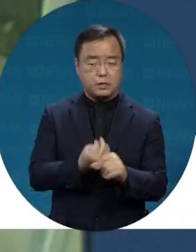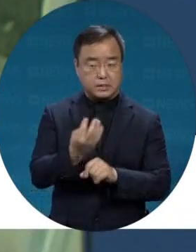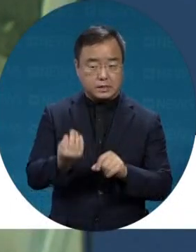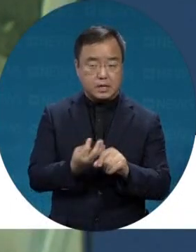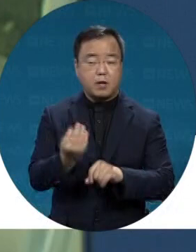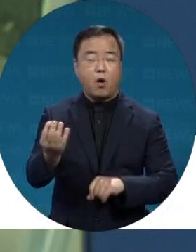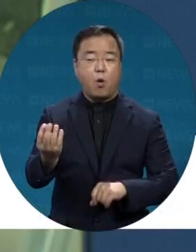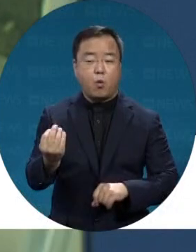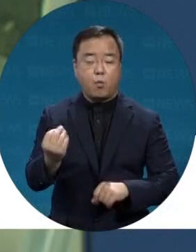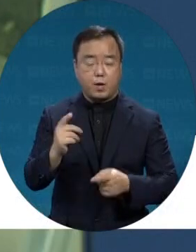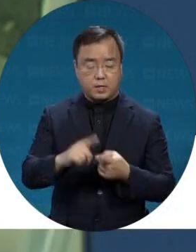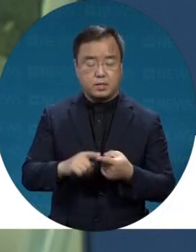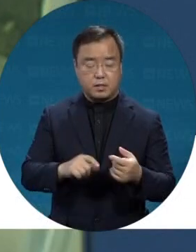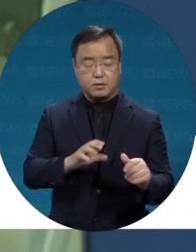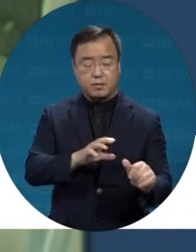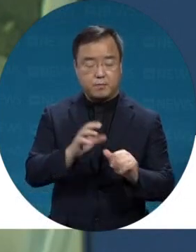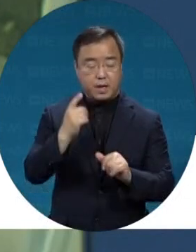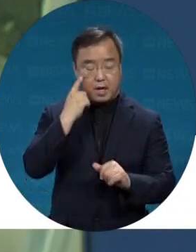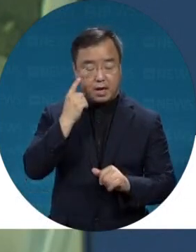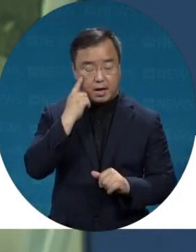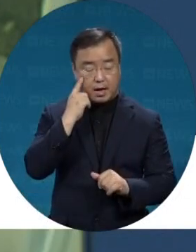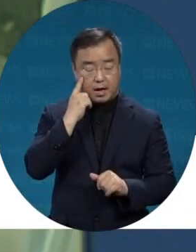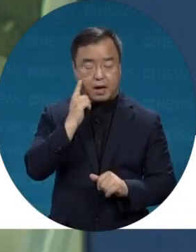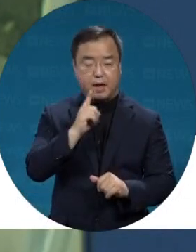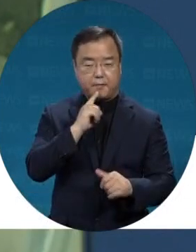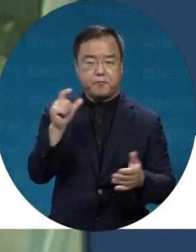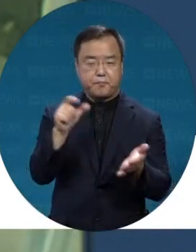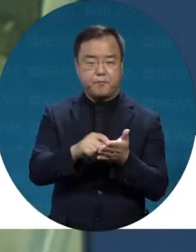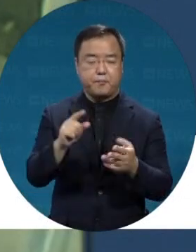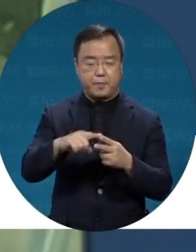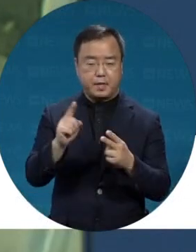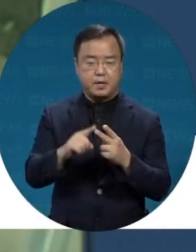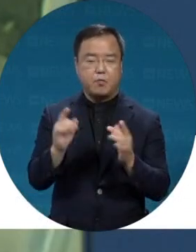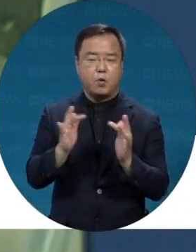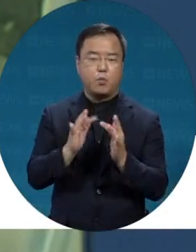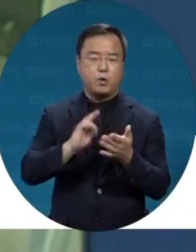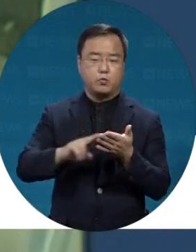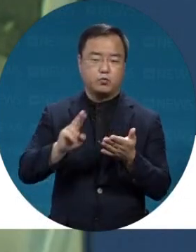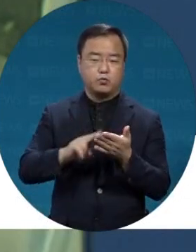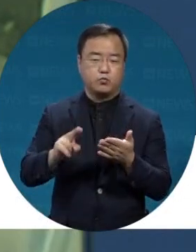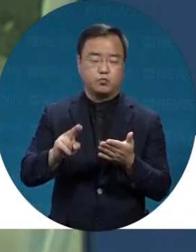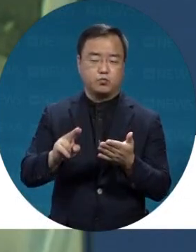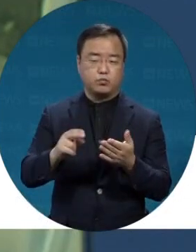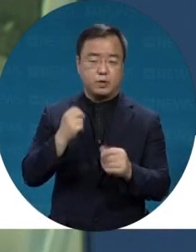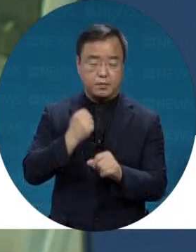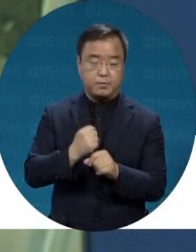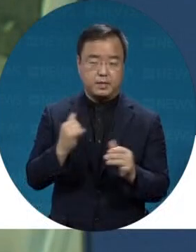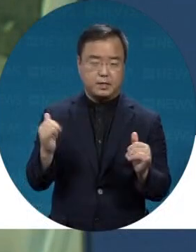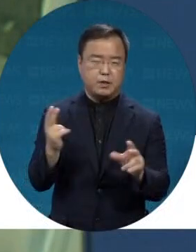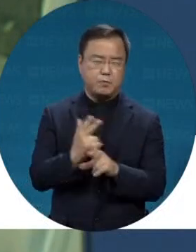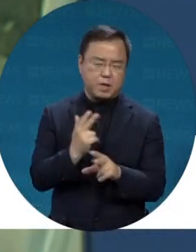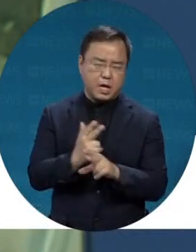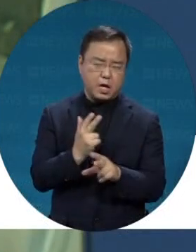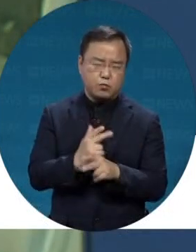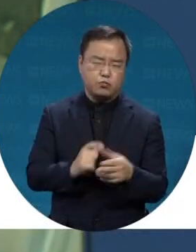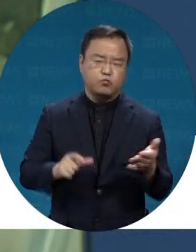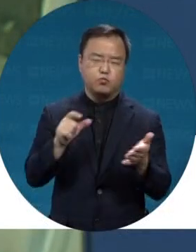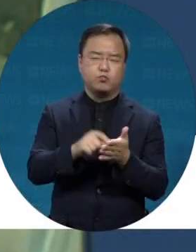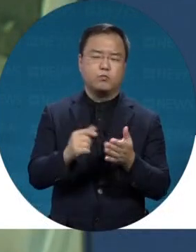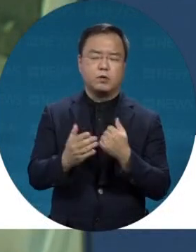이제 명시를 한다던지 아니면 이제 웹툰 창작자가 실 권리가 없잖아요 사실 매주 이제 업로드를 하다